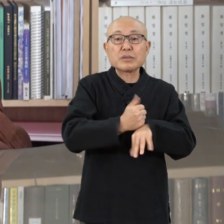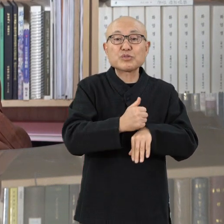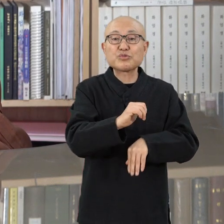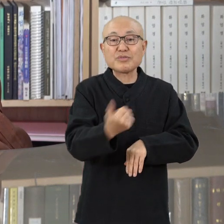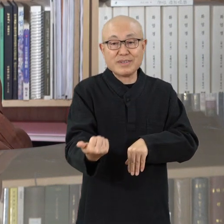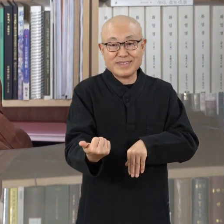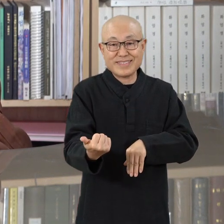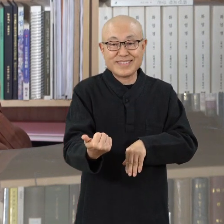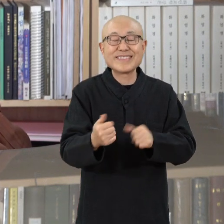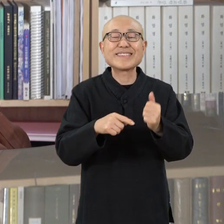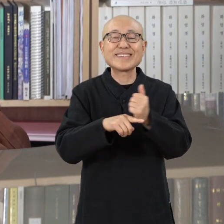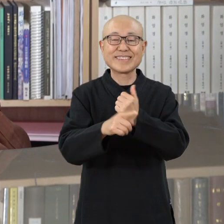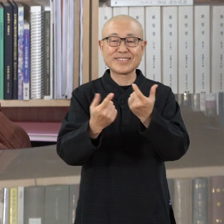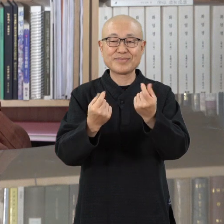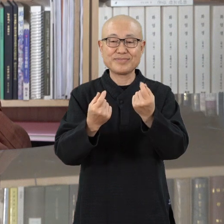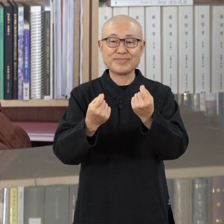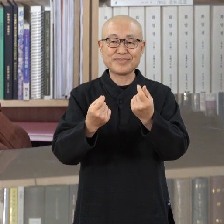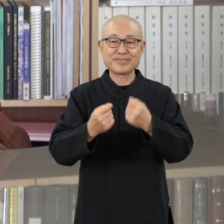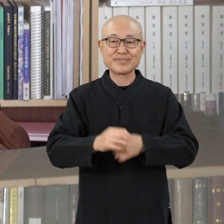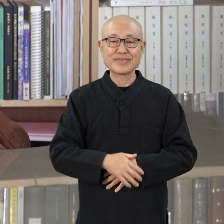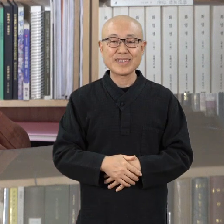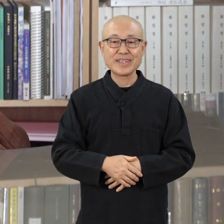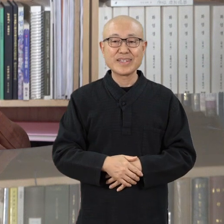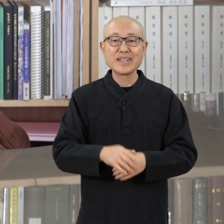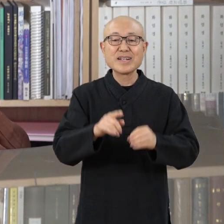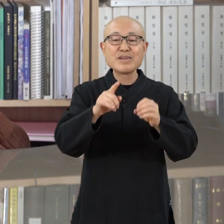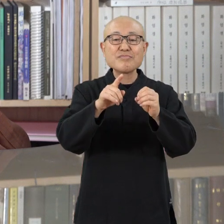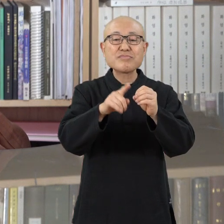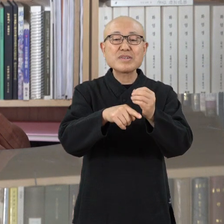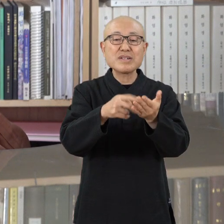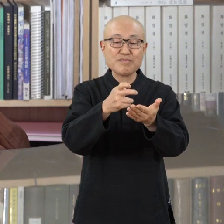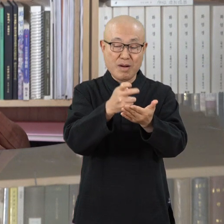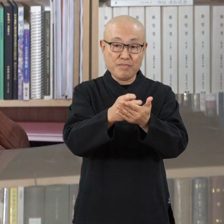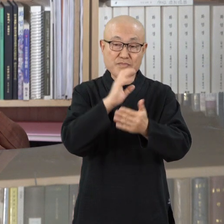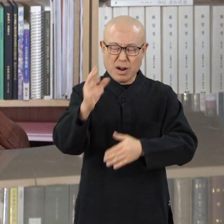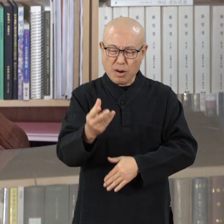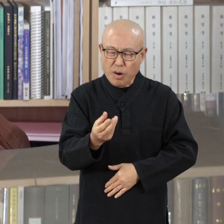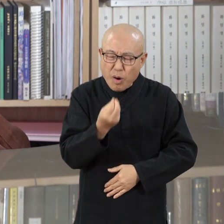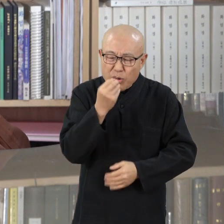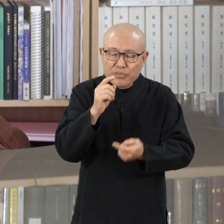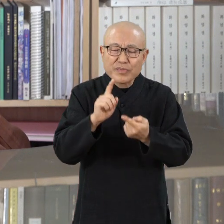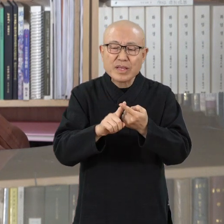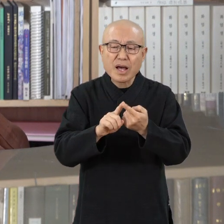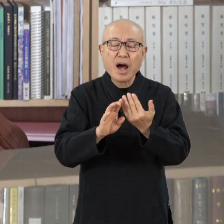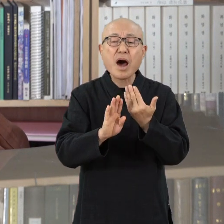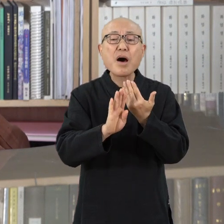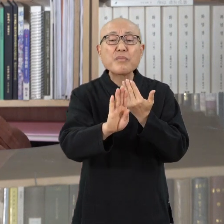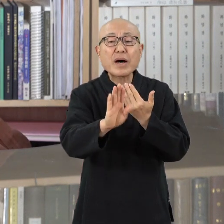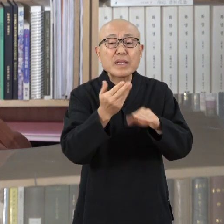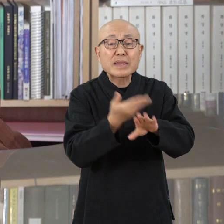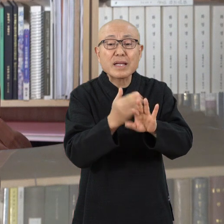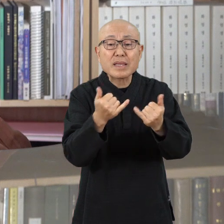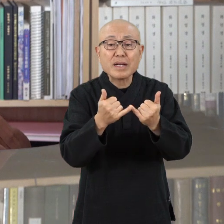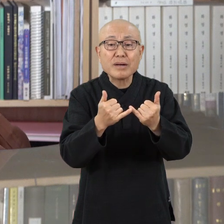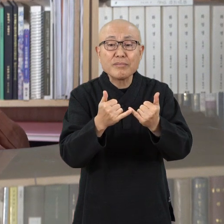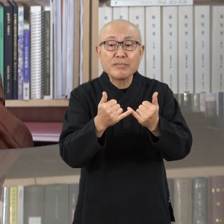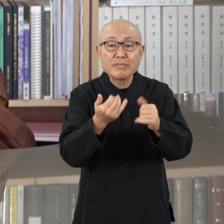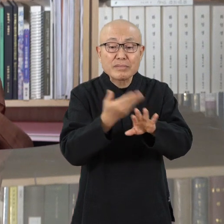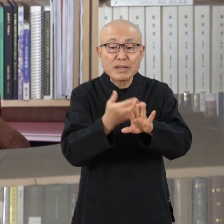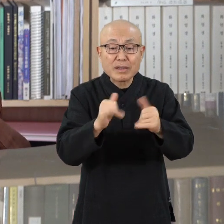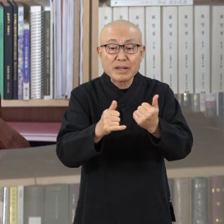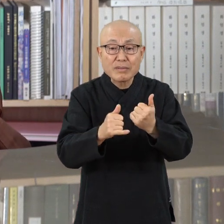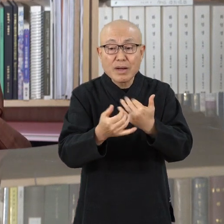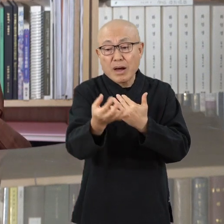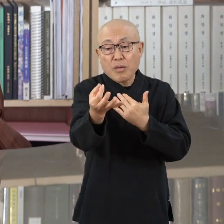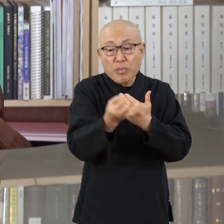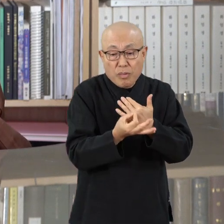소멸시킨다는 그런 의미로 불법의 그 거룩함을 밖에서 천마 외도가